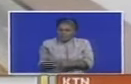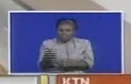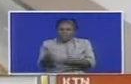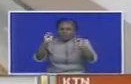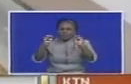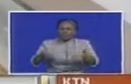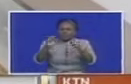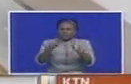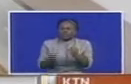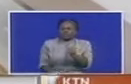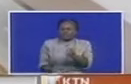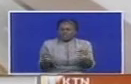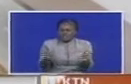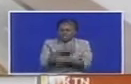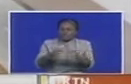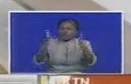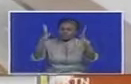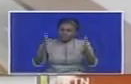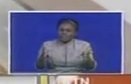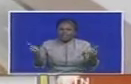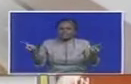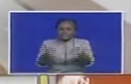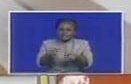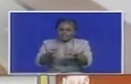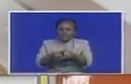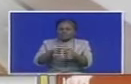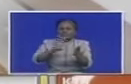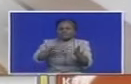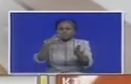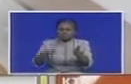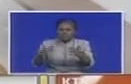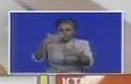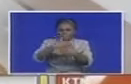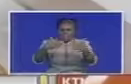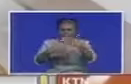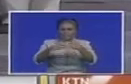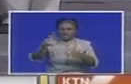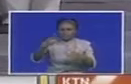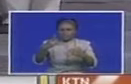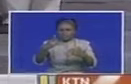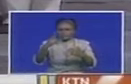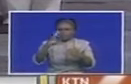kusababisha madhara makubwa ikiwemo hata kuangusha jengo lililo ghorofa 20 au hata zaidi.